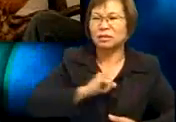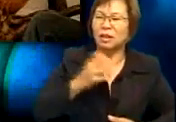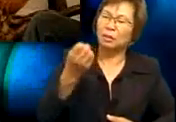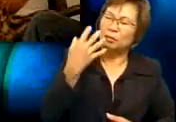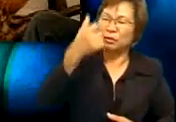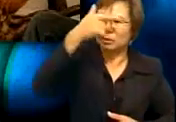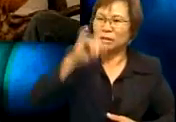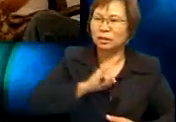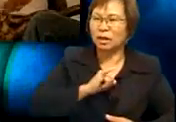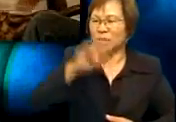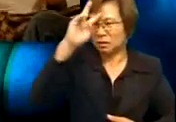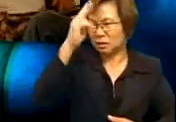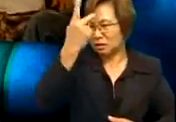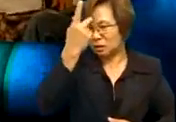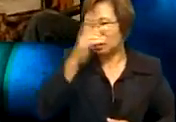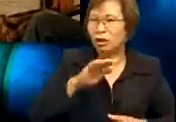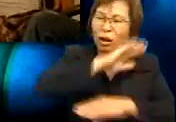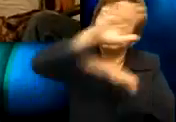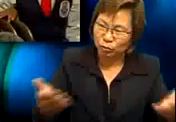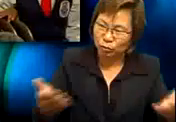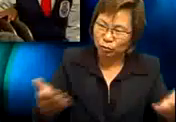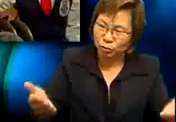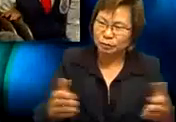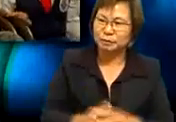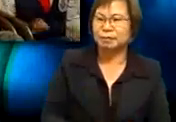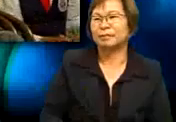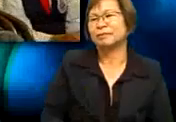Saya menyesal sebab salah sangka ke awak semua.